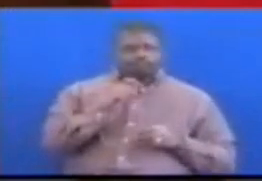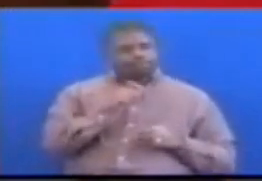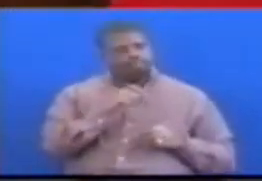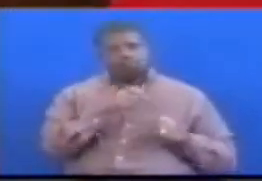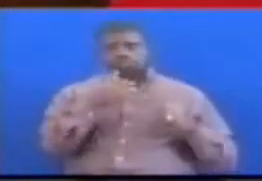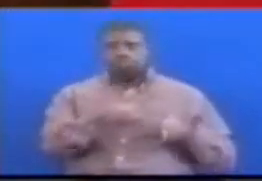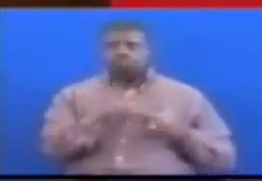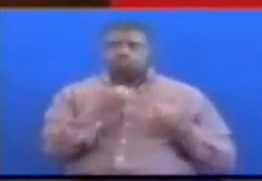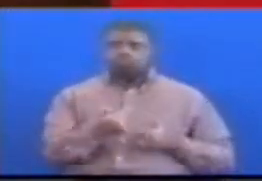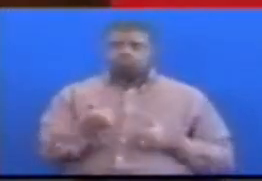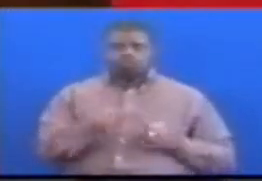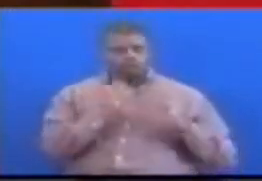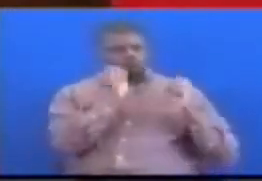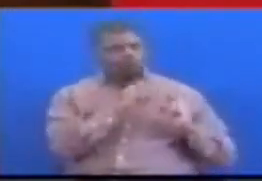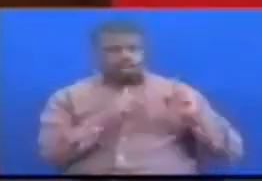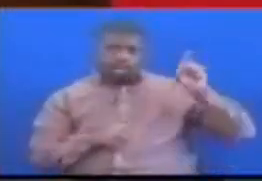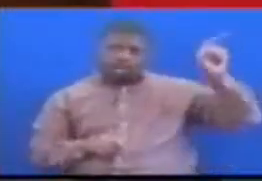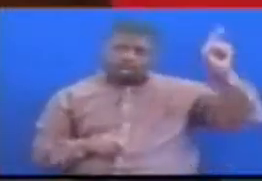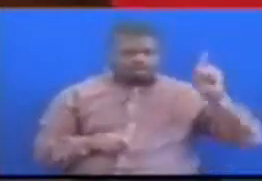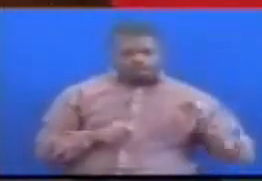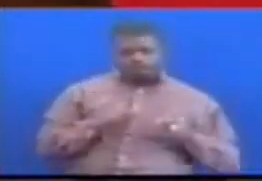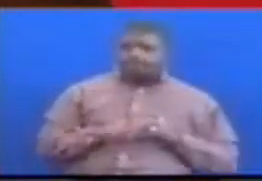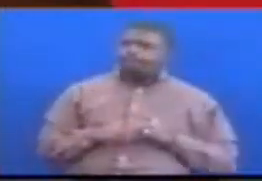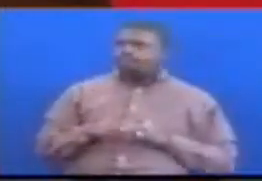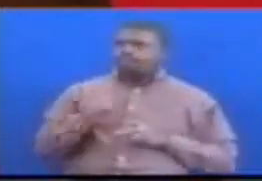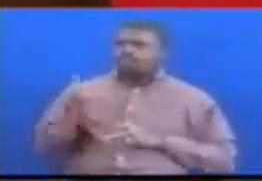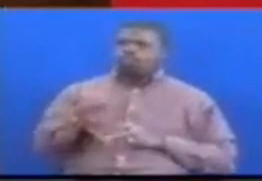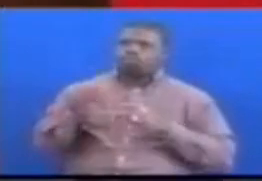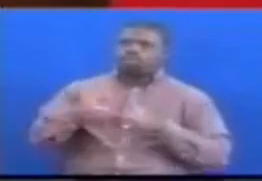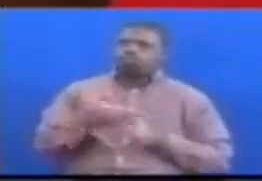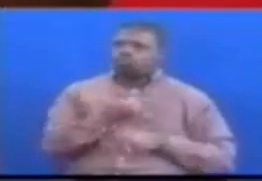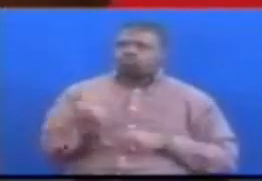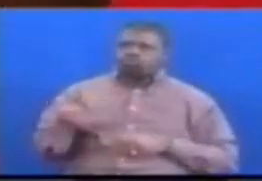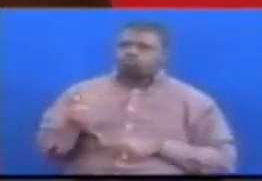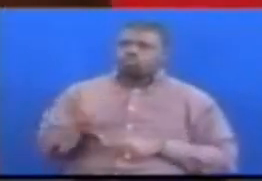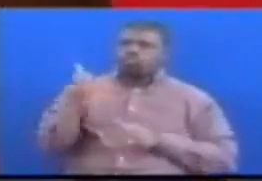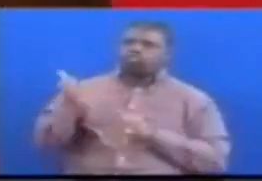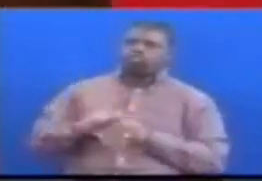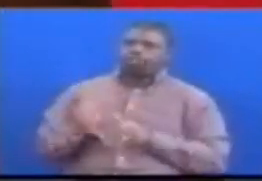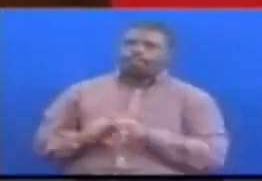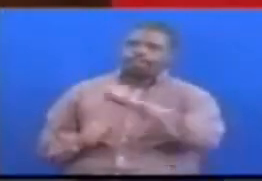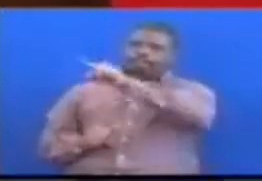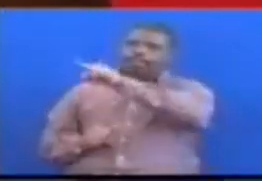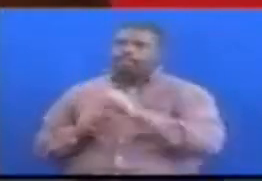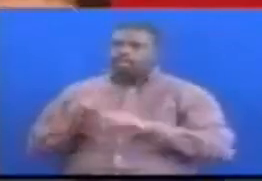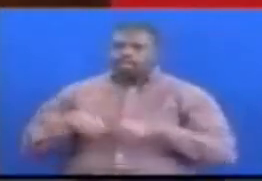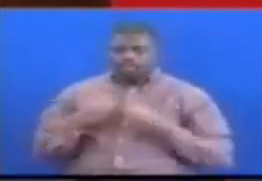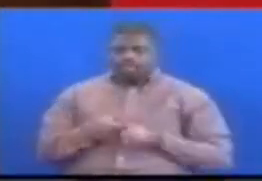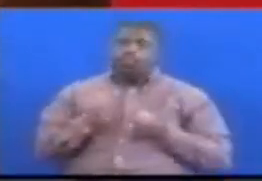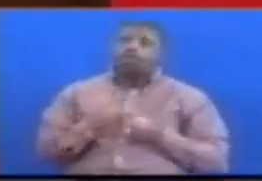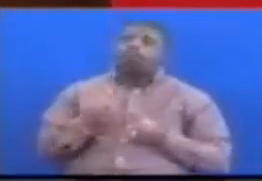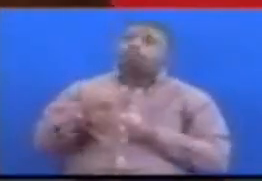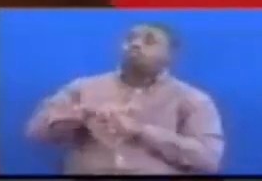yale ya utekwaji wa watoto kule Arusha. Matukio mengine ni kama yale ya utekwaji wa watoto kule Njombe. Lakini na mengine